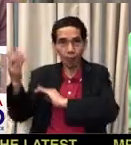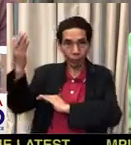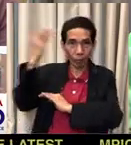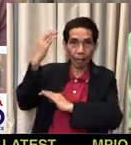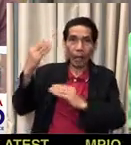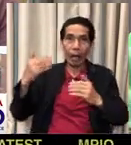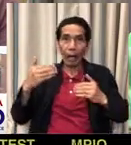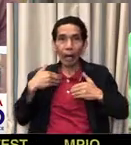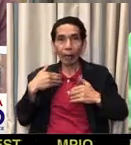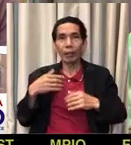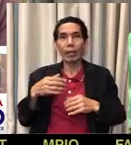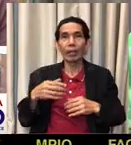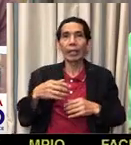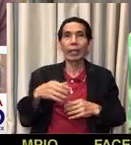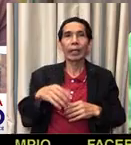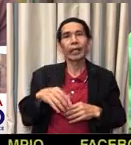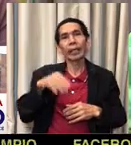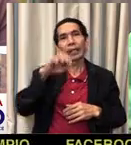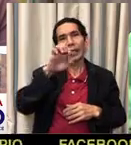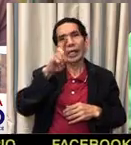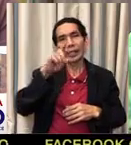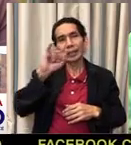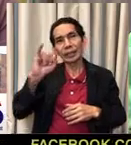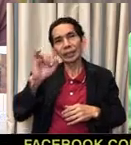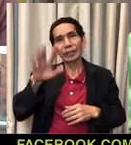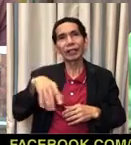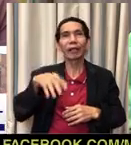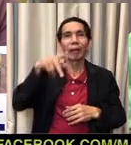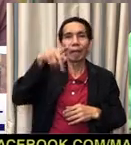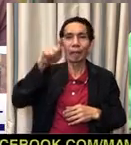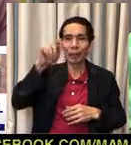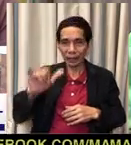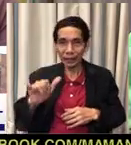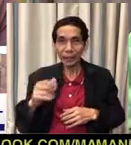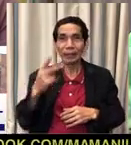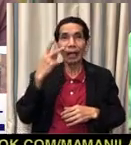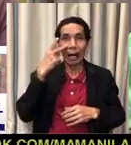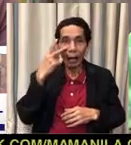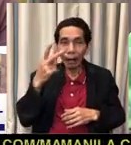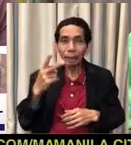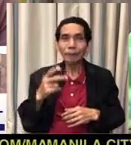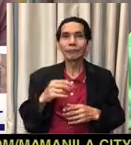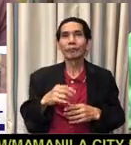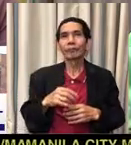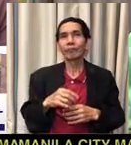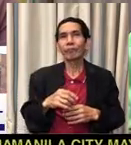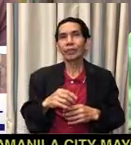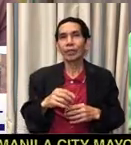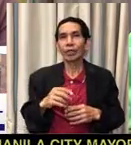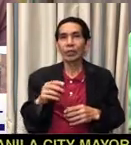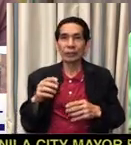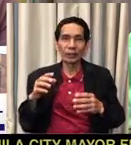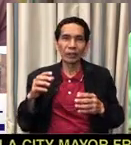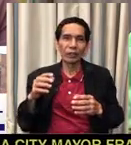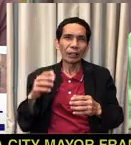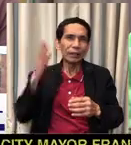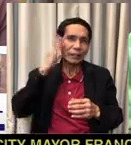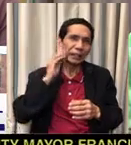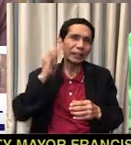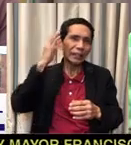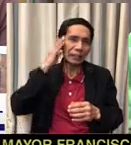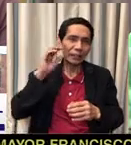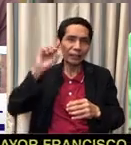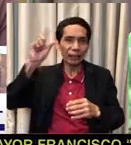kasi meron din dyan para kay Eddie at kay Patty. Oh, kung kayo may konting karanasan na